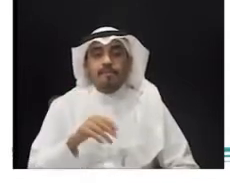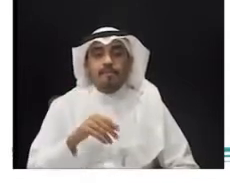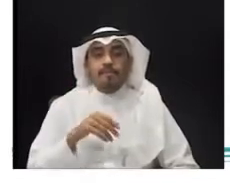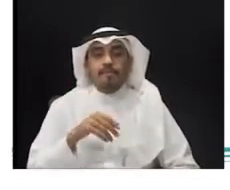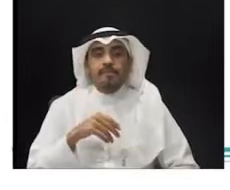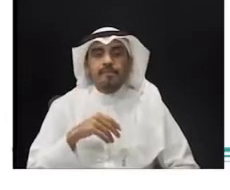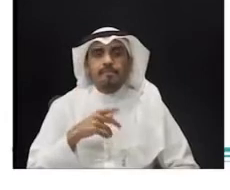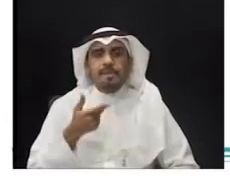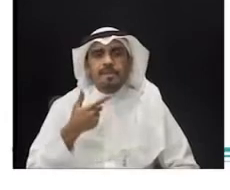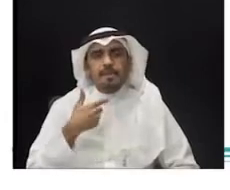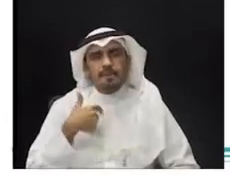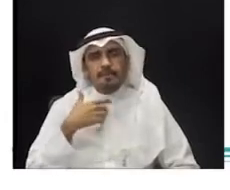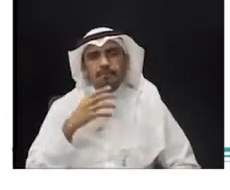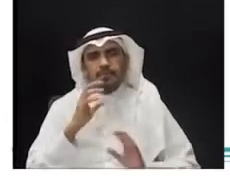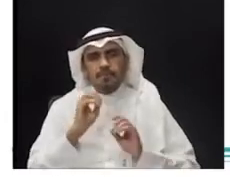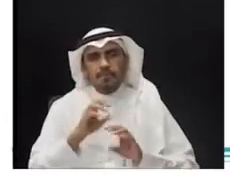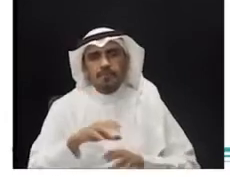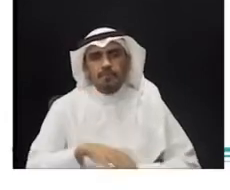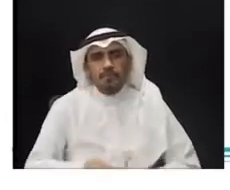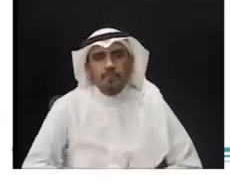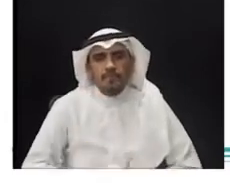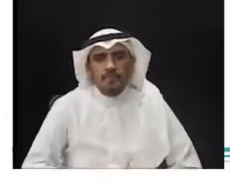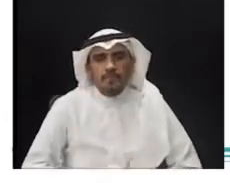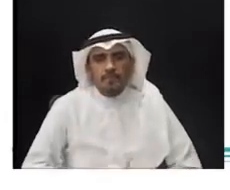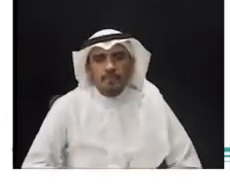أنا لن أكتبها لكن سأضع